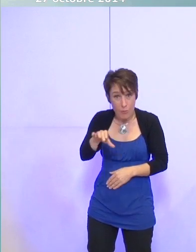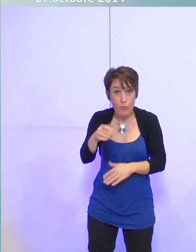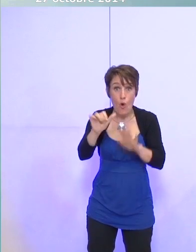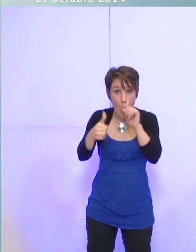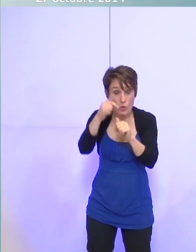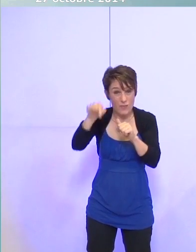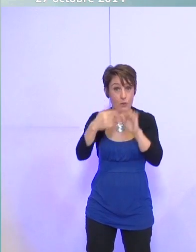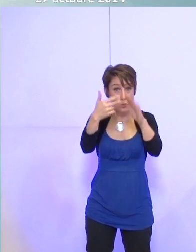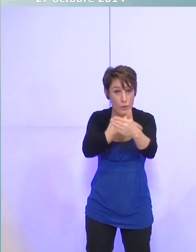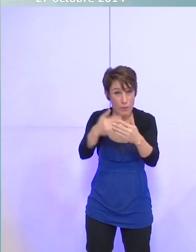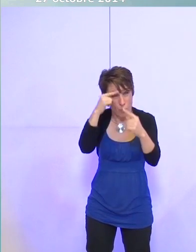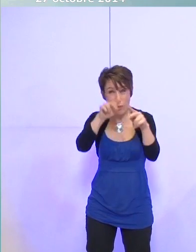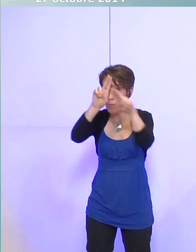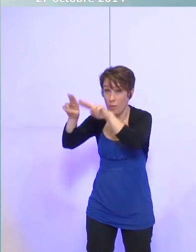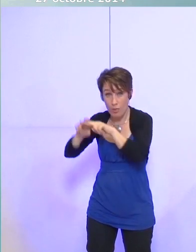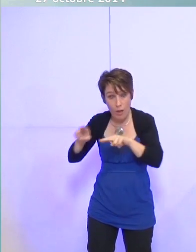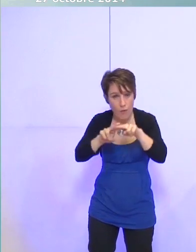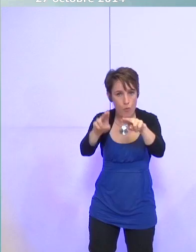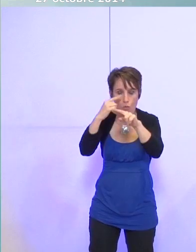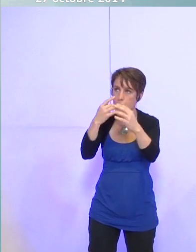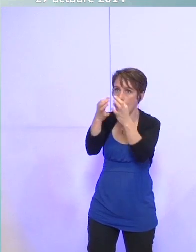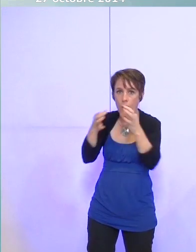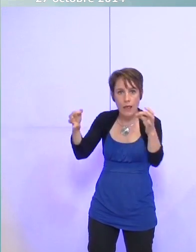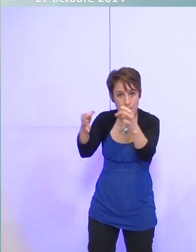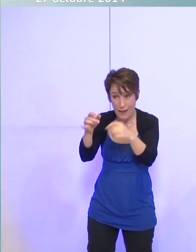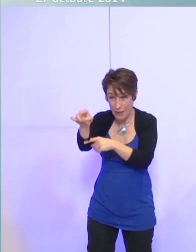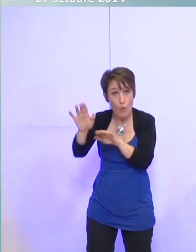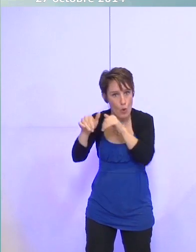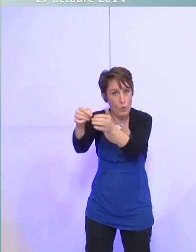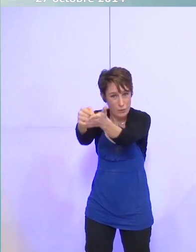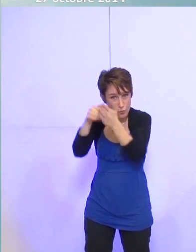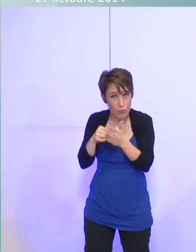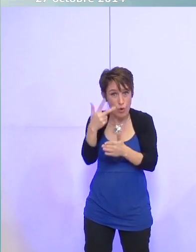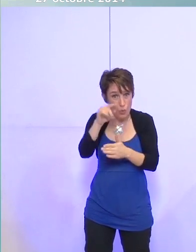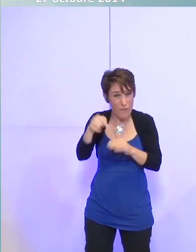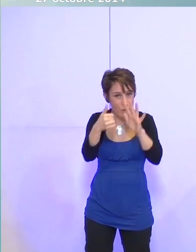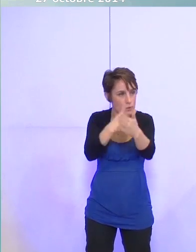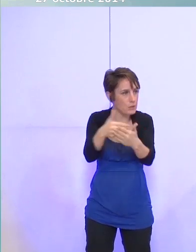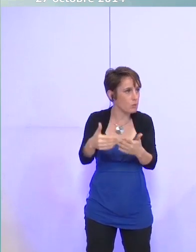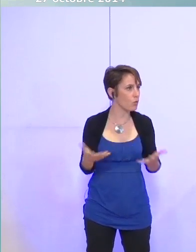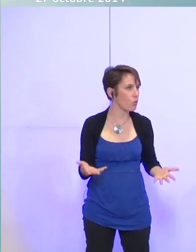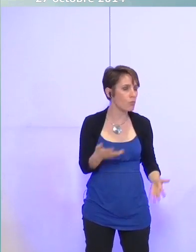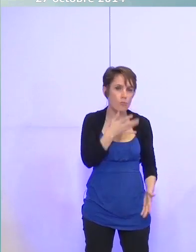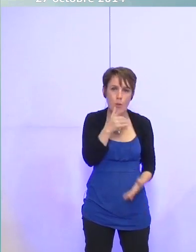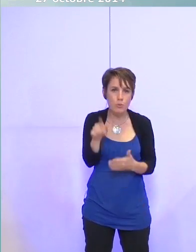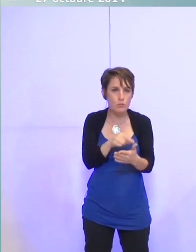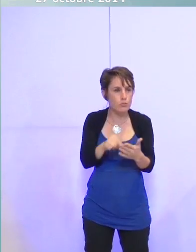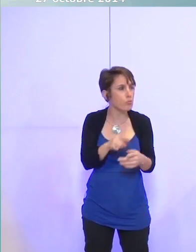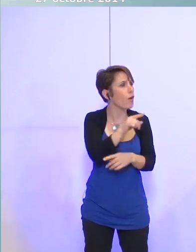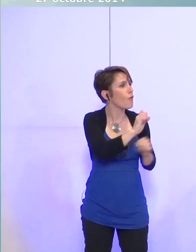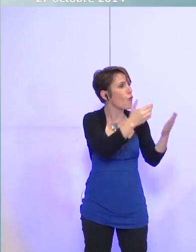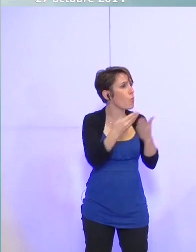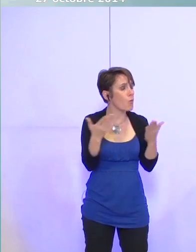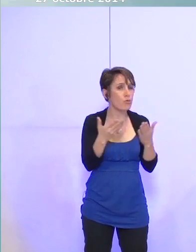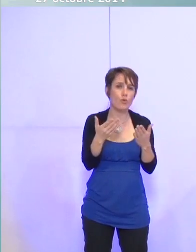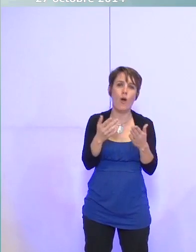rénovation des bâtiments et Alpexpo doit toujours 3,6 millions. La solution que vous proposez, qui transforme la dette en un